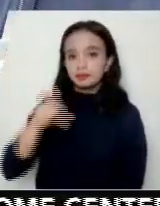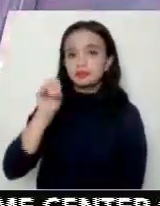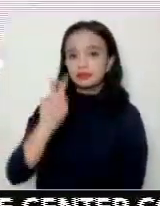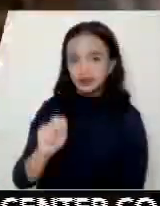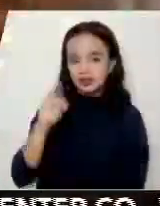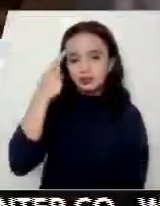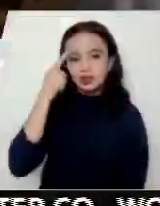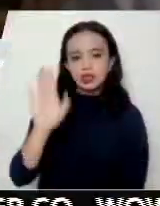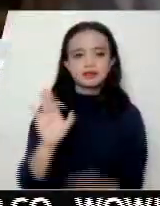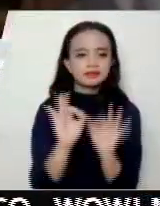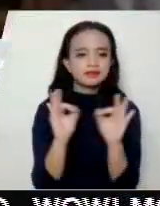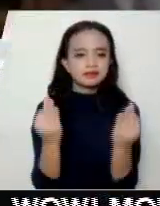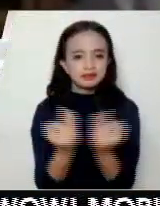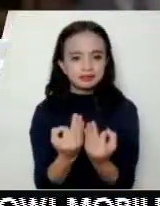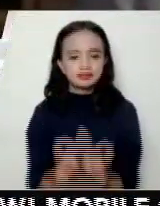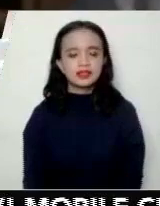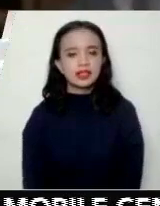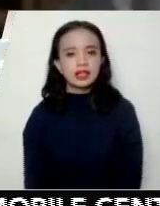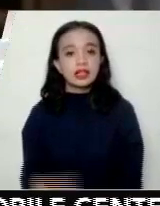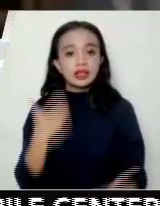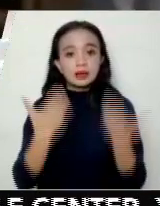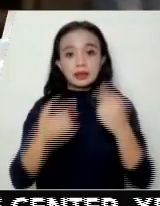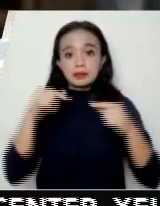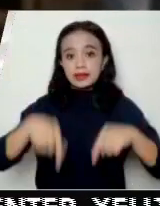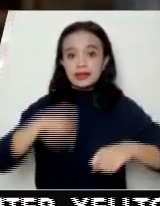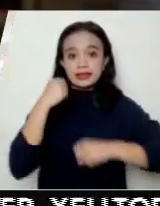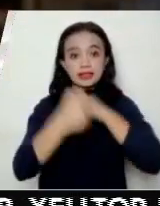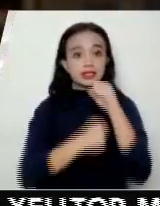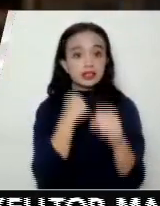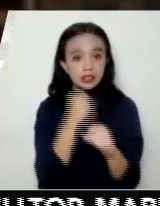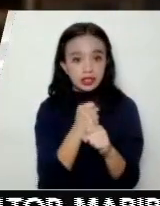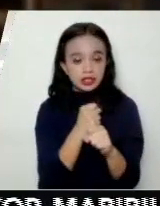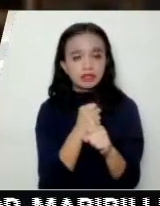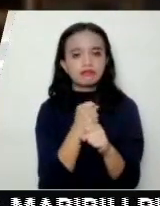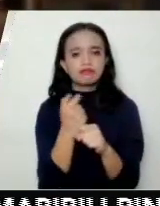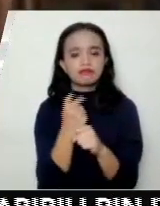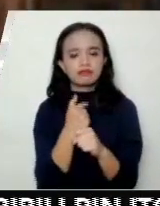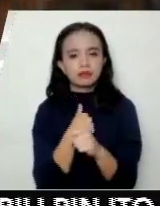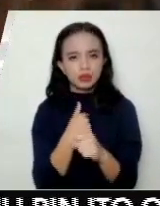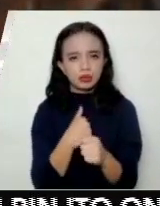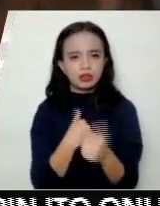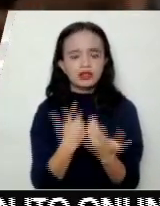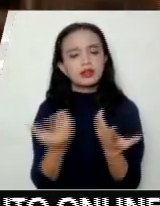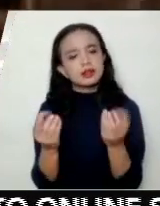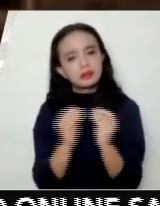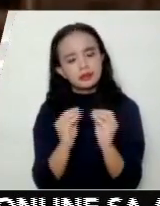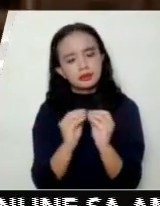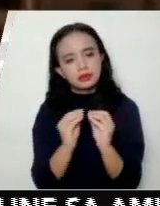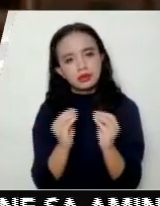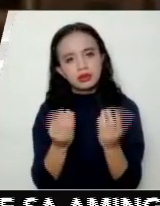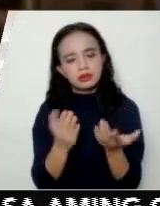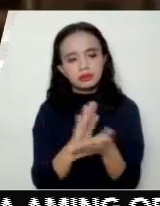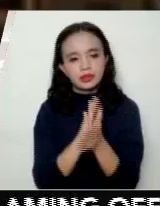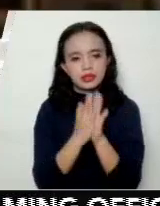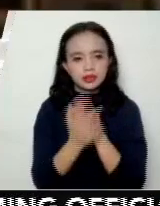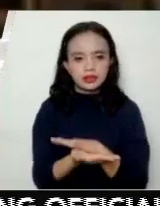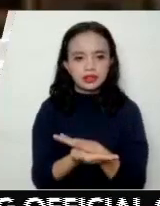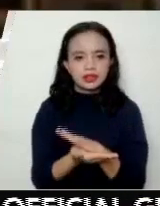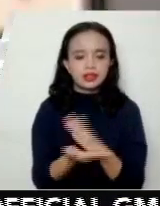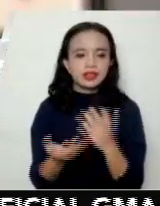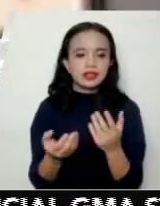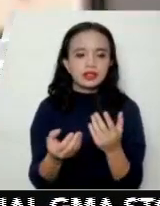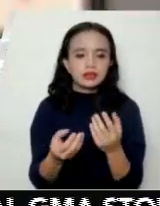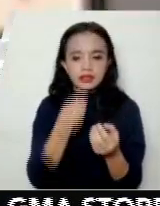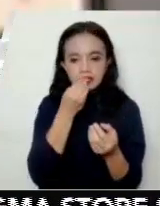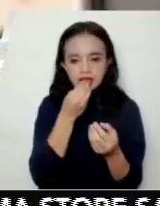pamilya Siguro itong taon na to pagsisikapan ko na na mas maging Ah mas kumain ng healthy